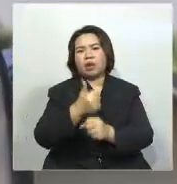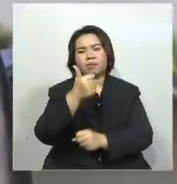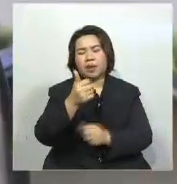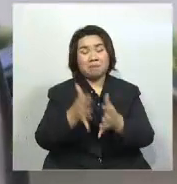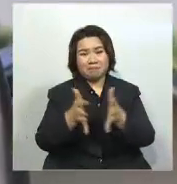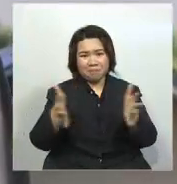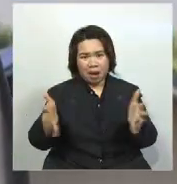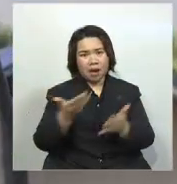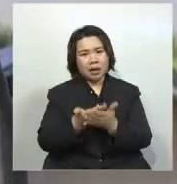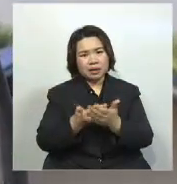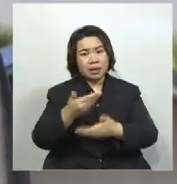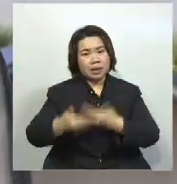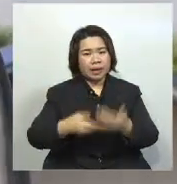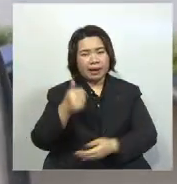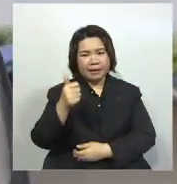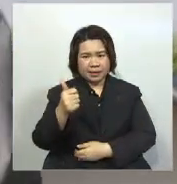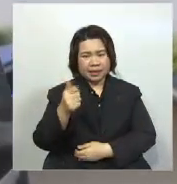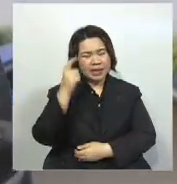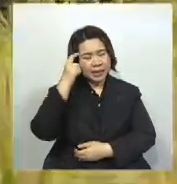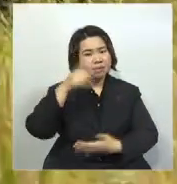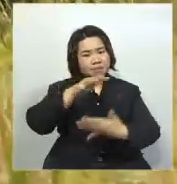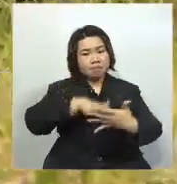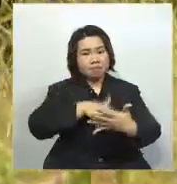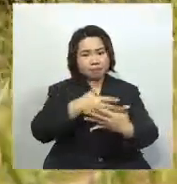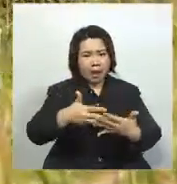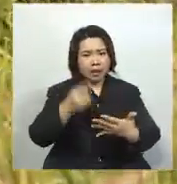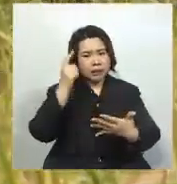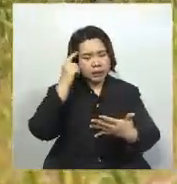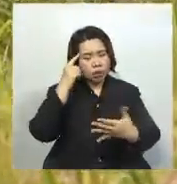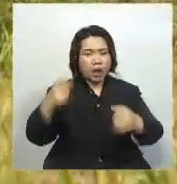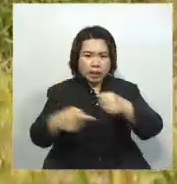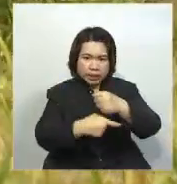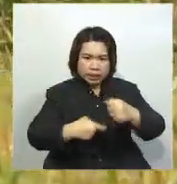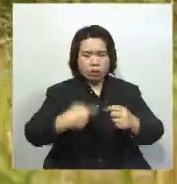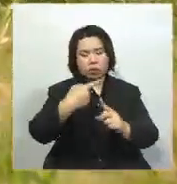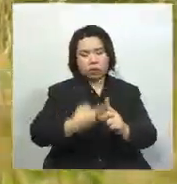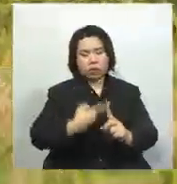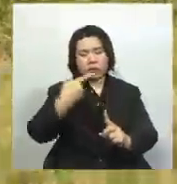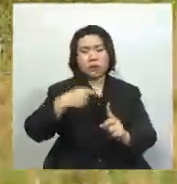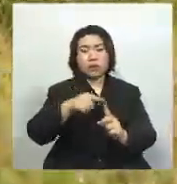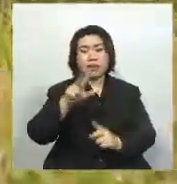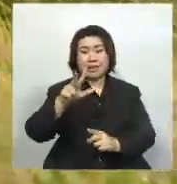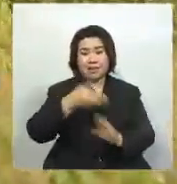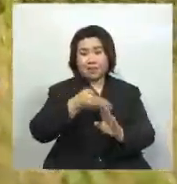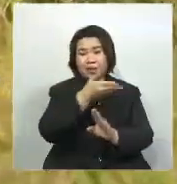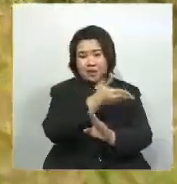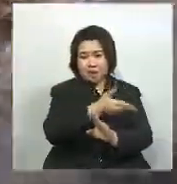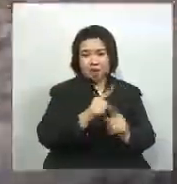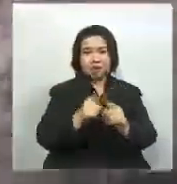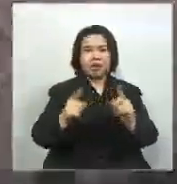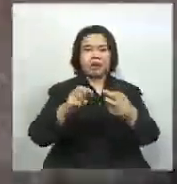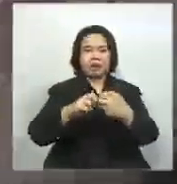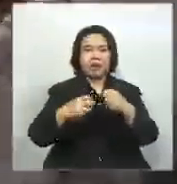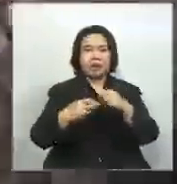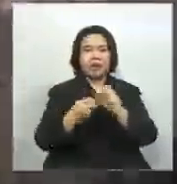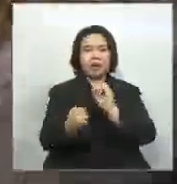างมากแล้วก็ได้ราคาดีด้วยค่ะโดยวางแผนไว้ว่าจะลงเก็บเกี่ยวได้ตั้งแต่วันที่3มกราคมที่ผ่านมาแต่ต้องมาประ